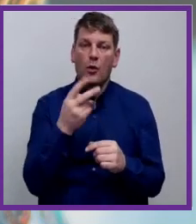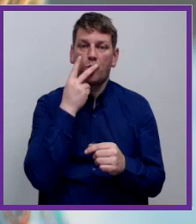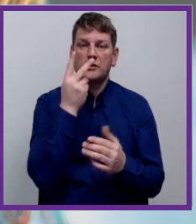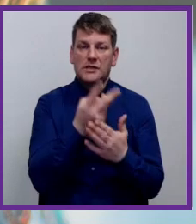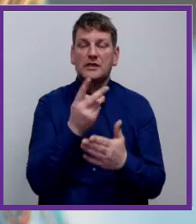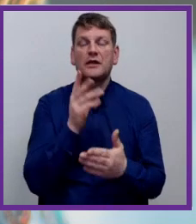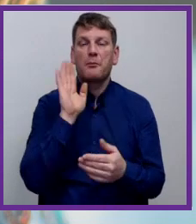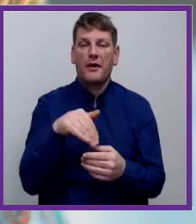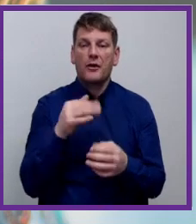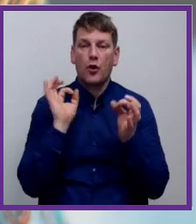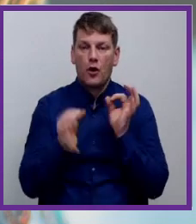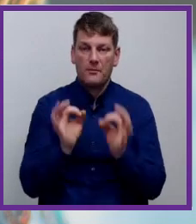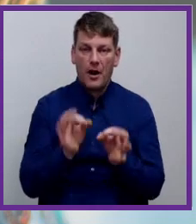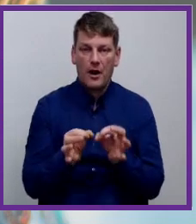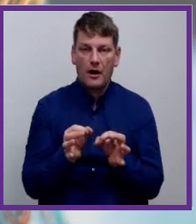par normālu.